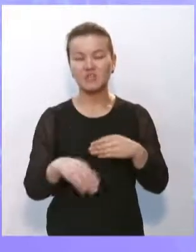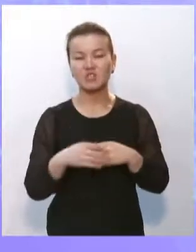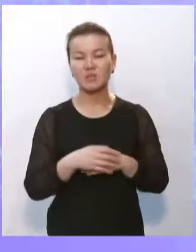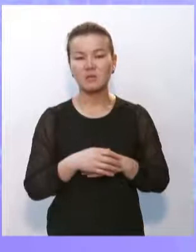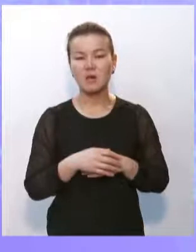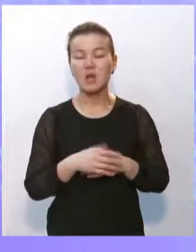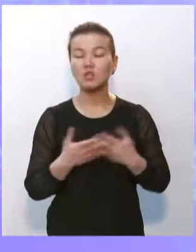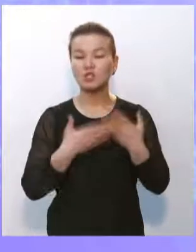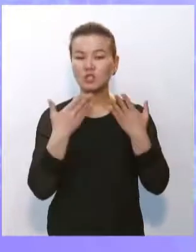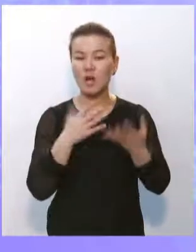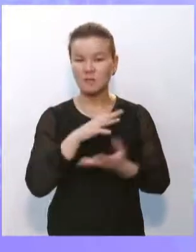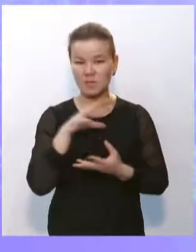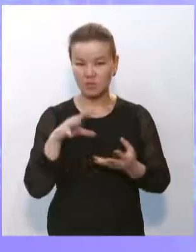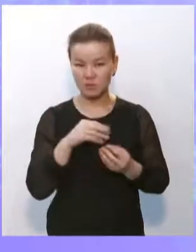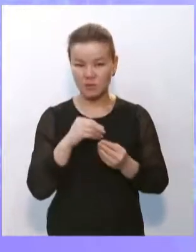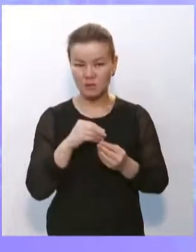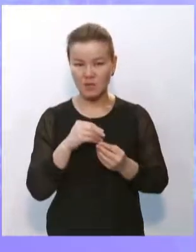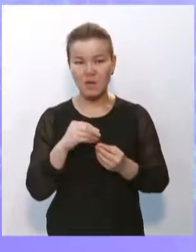читаем результат